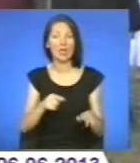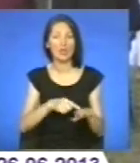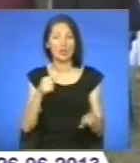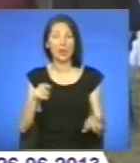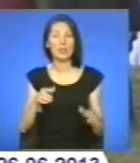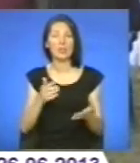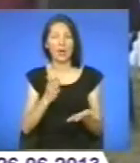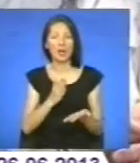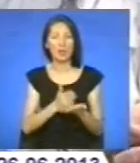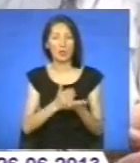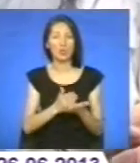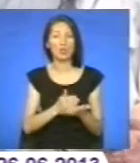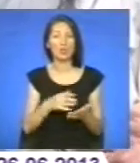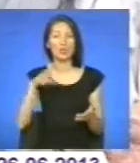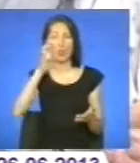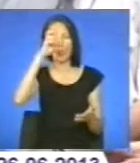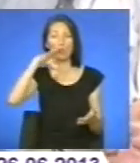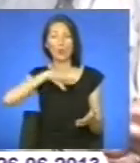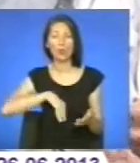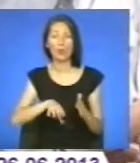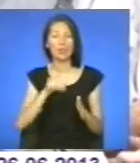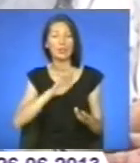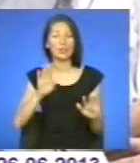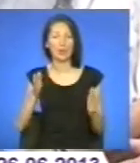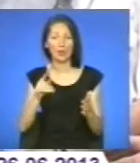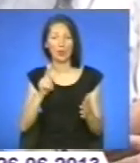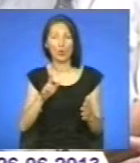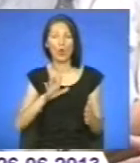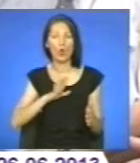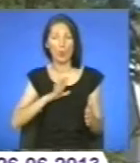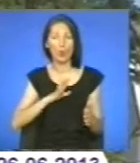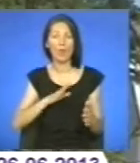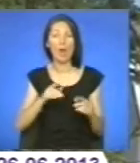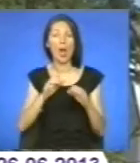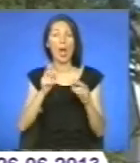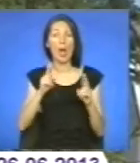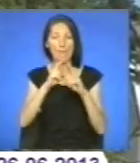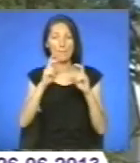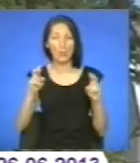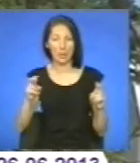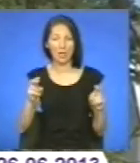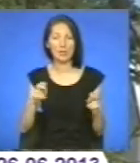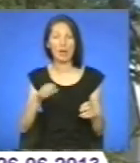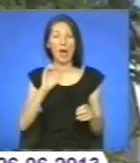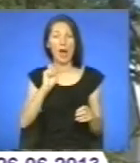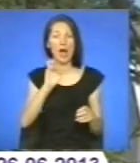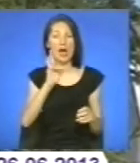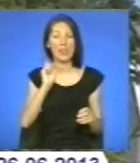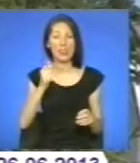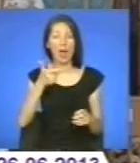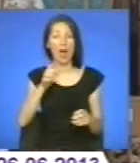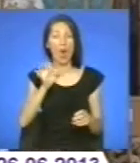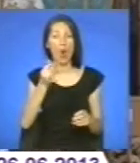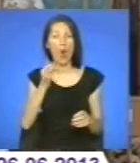Саме тут був маєток фундаторки Свято-Успенської Почаївської лаври Анни Гойської, а де зараз височить храм – родова каплиця.